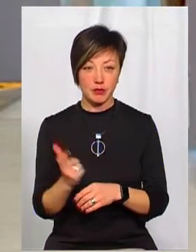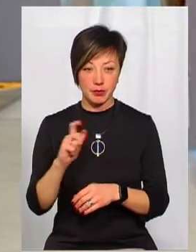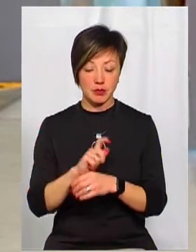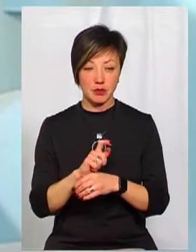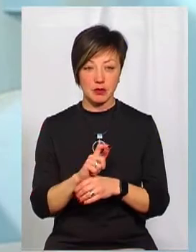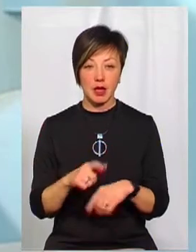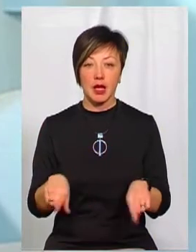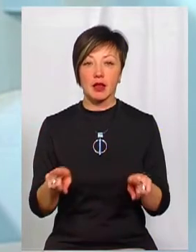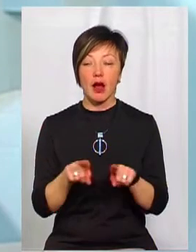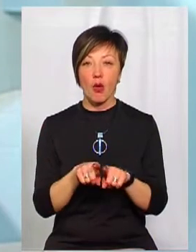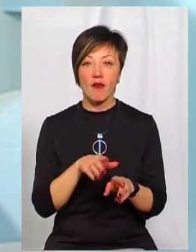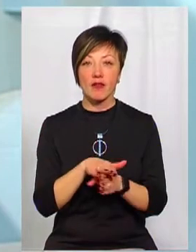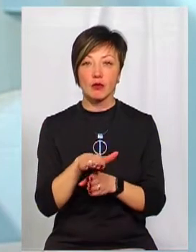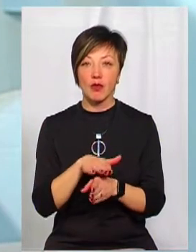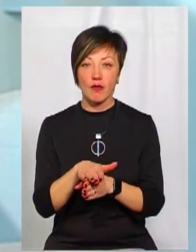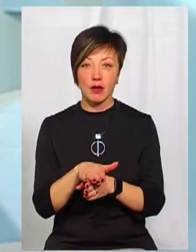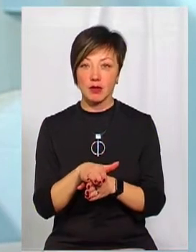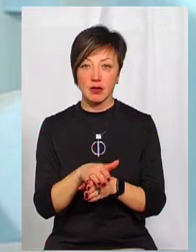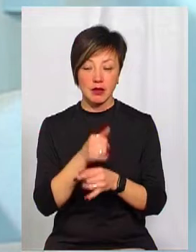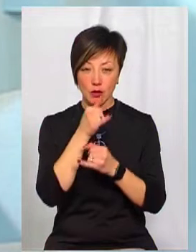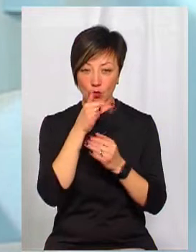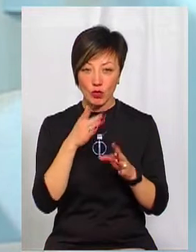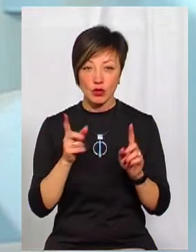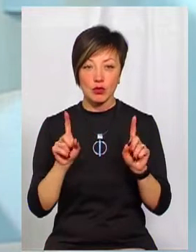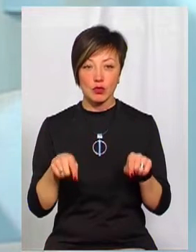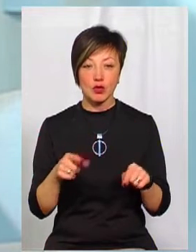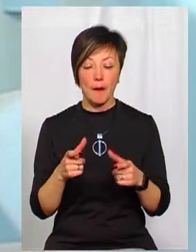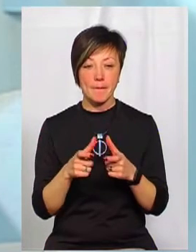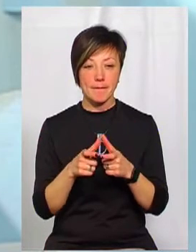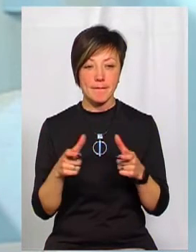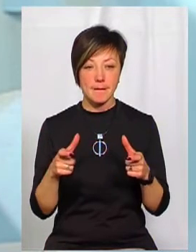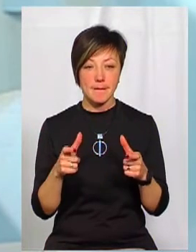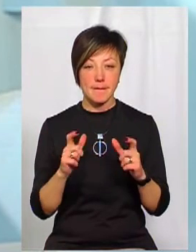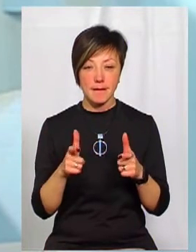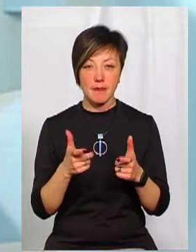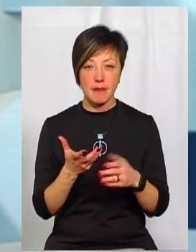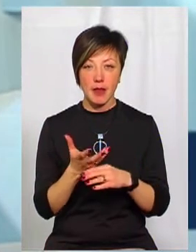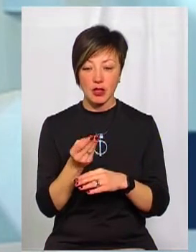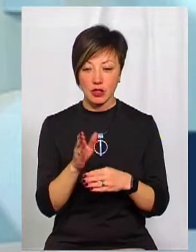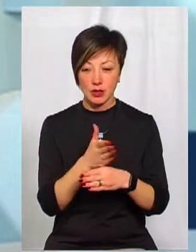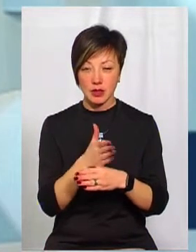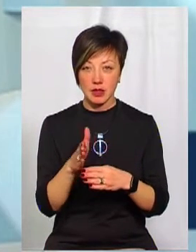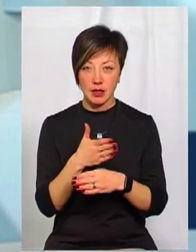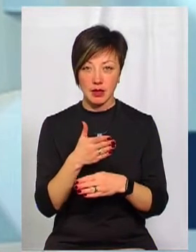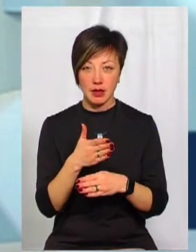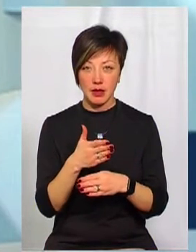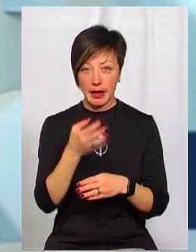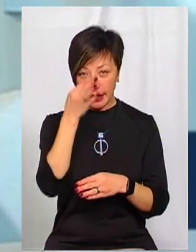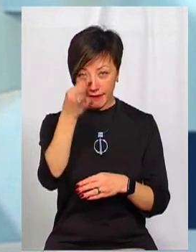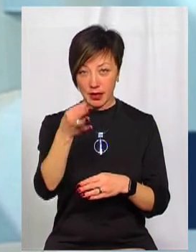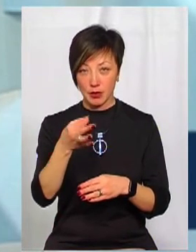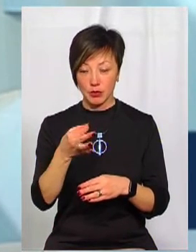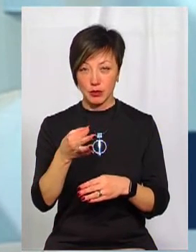тому, що такого відбуватись, в принципі, не може, тому що платіж розбитий абсолютно рівними частинами